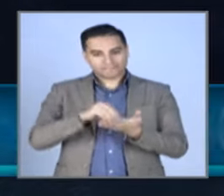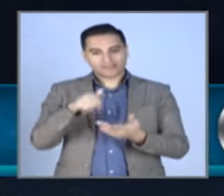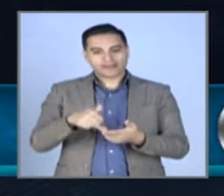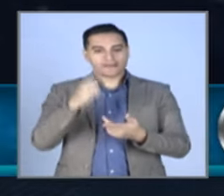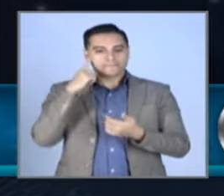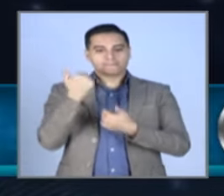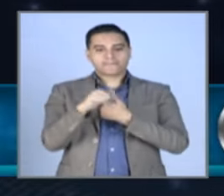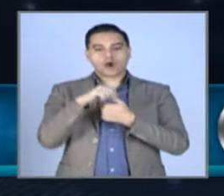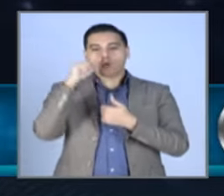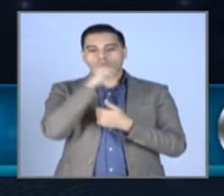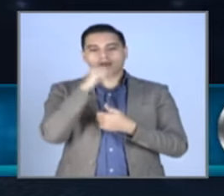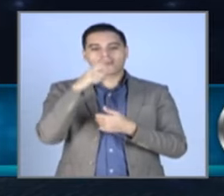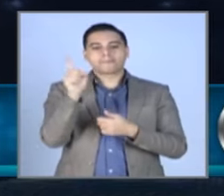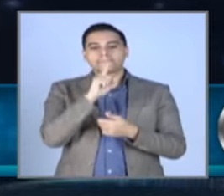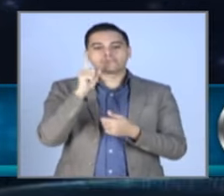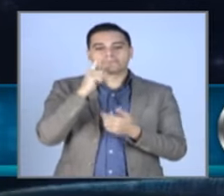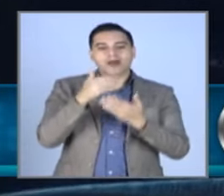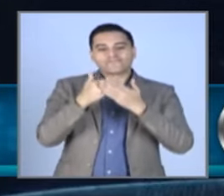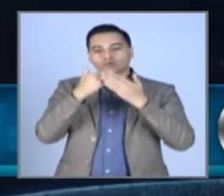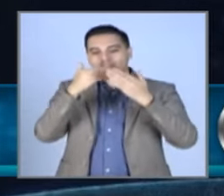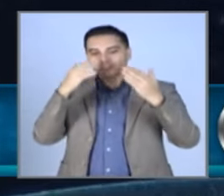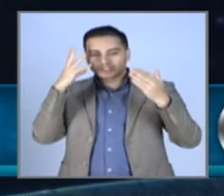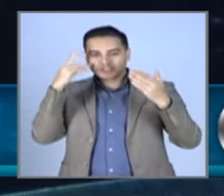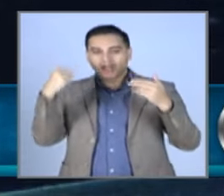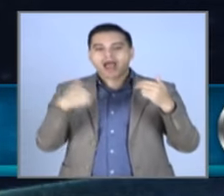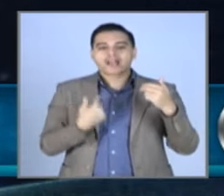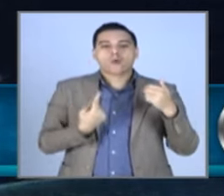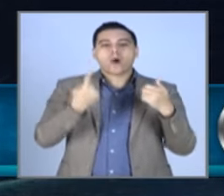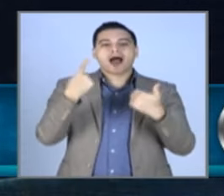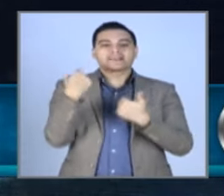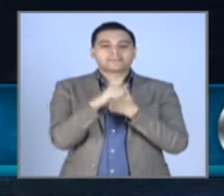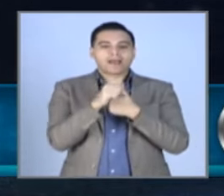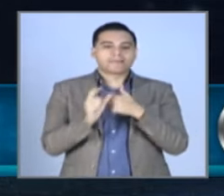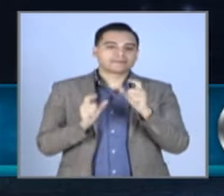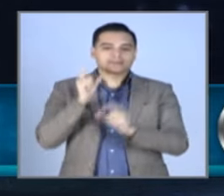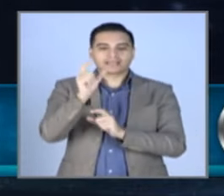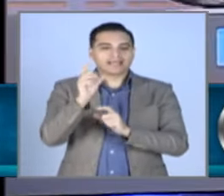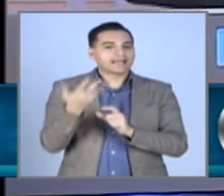أكمل مقطع الأغنية التالي، ما تفوتنيش أنا وحدي.